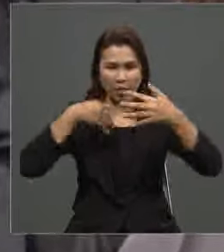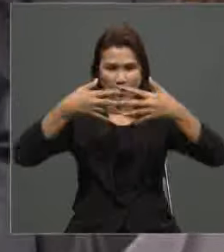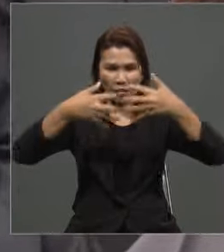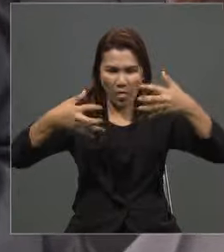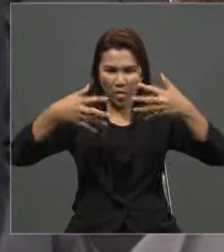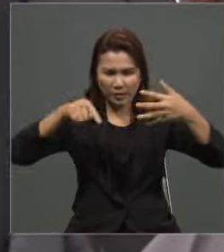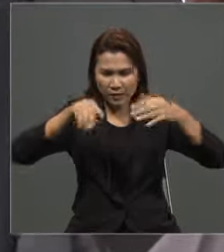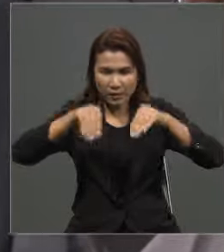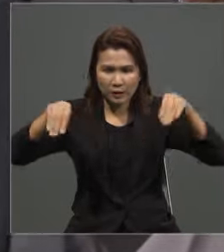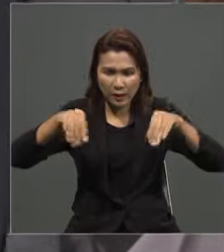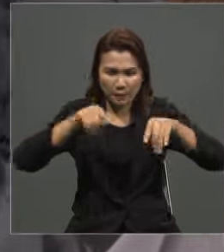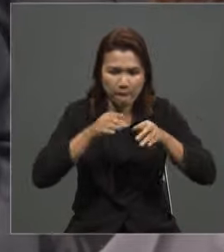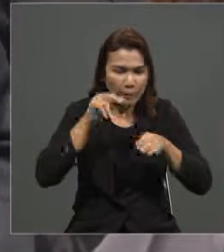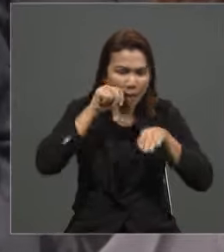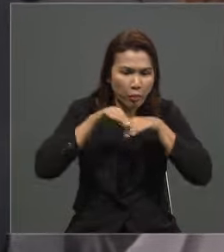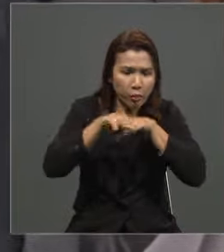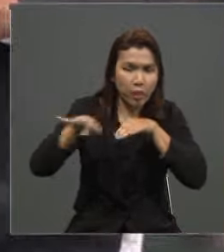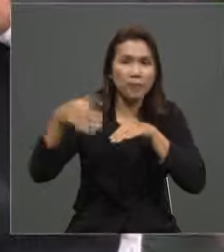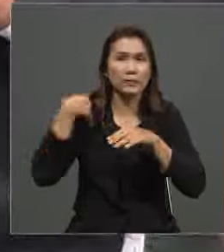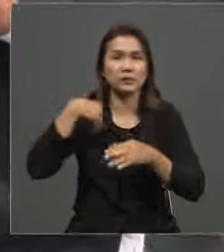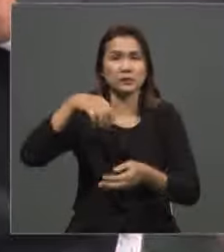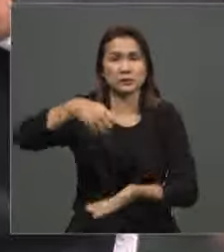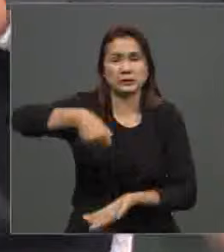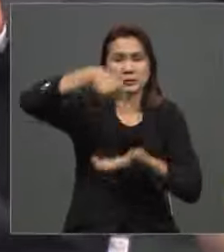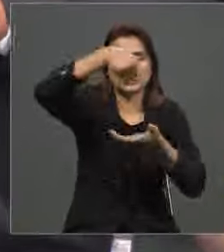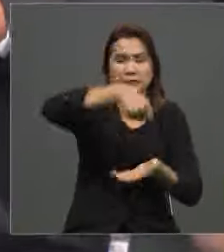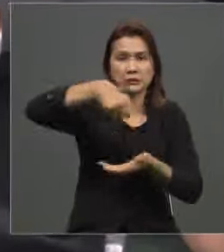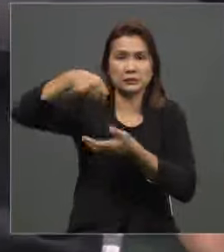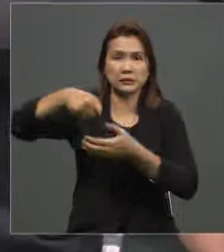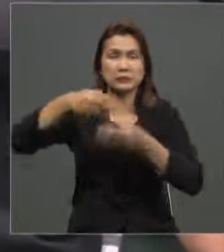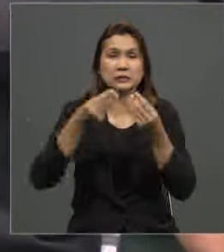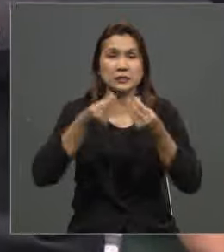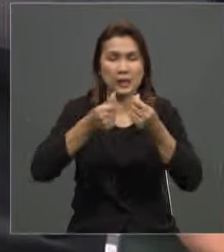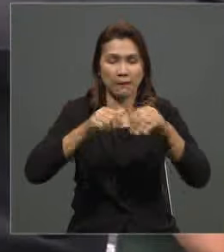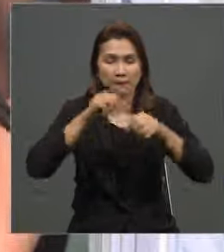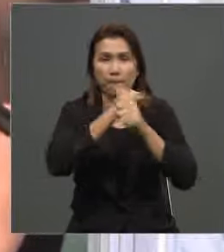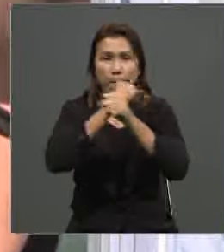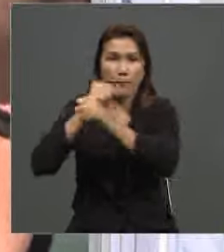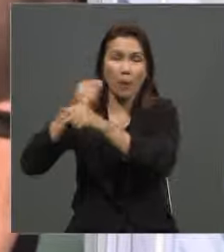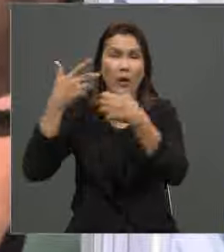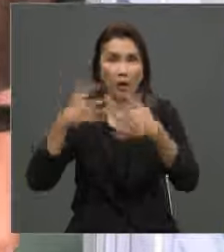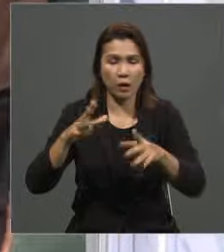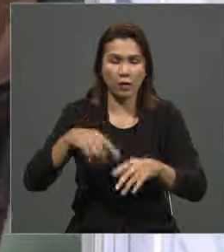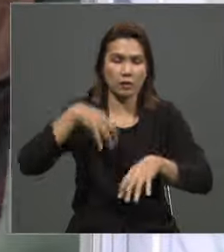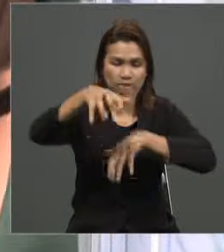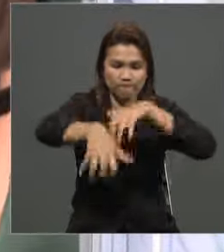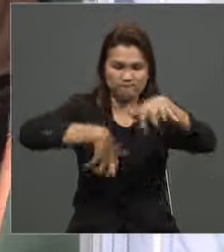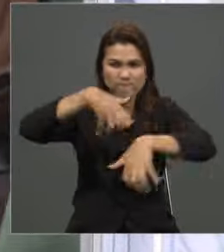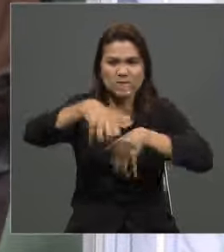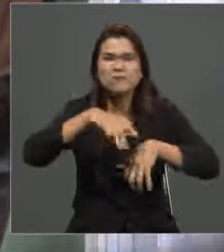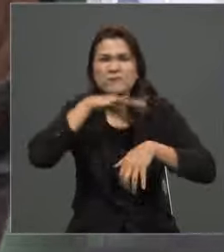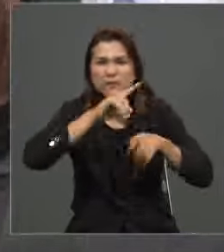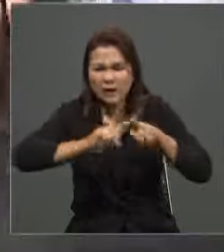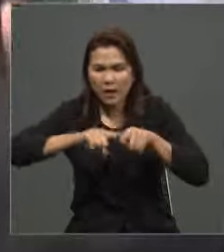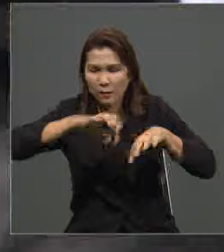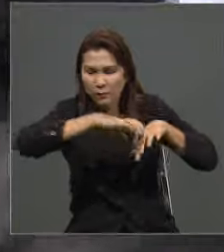ท่วมได้นำกระสอบทรายมาวางกั้นแล้ว 64จุดจาก120จุดรวมถึงการขุดลอกท่อระบายน้ำและคลองต่าง